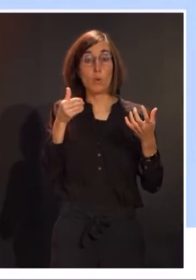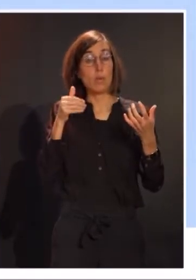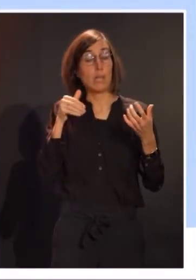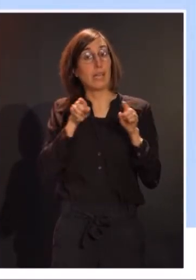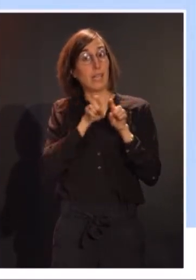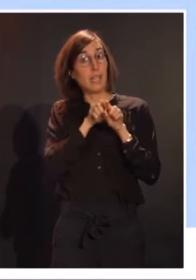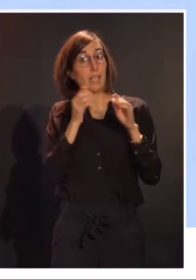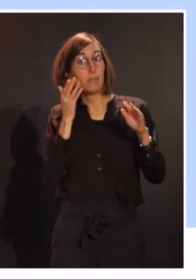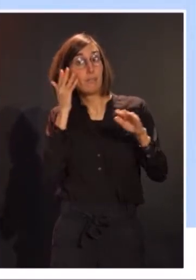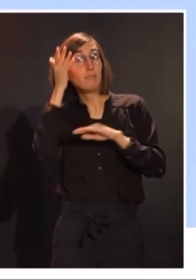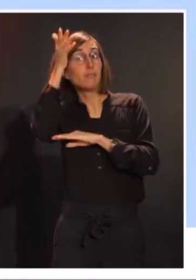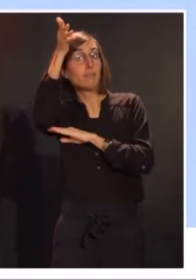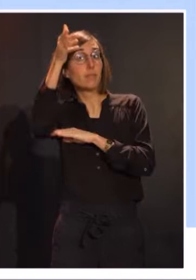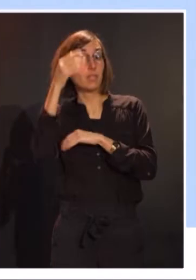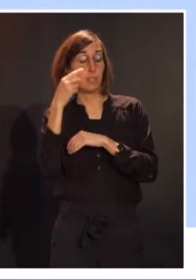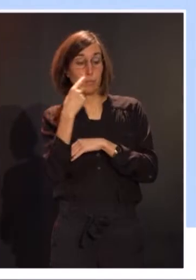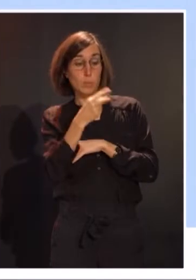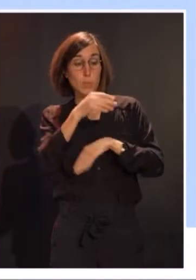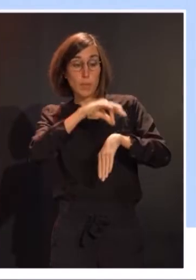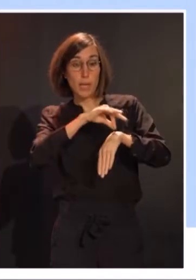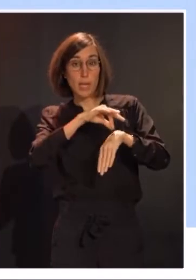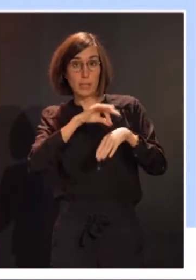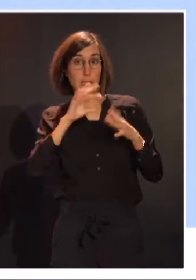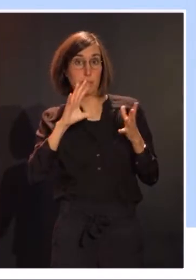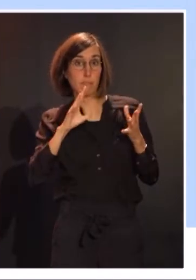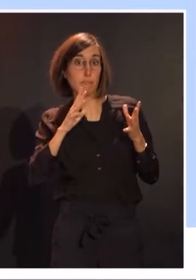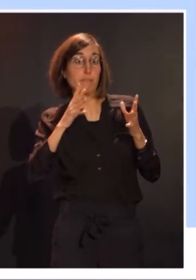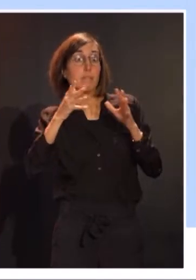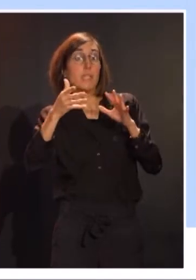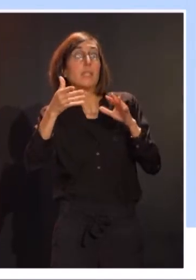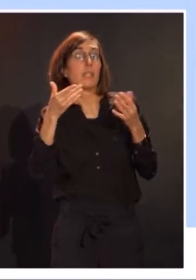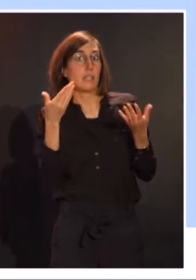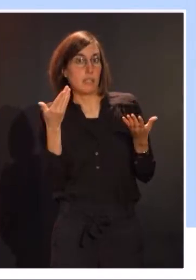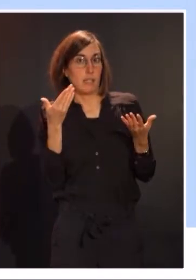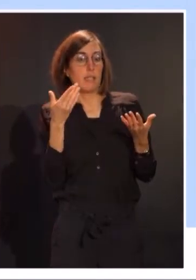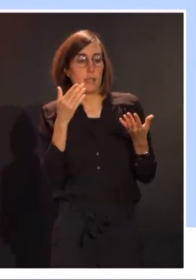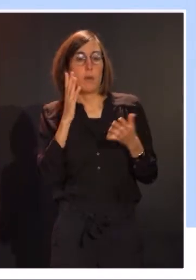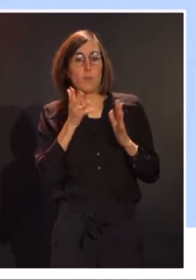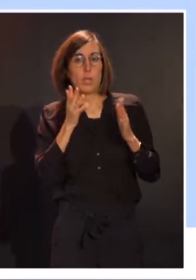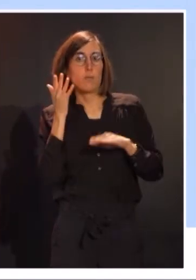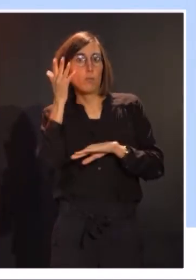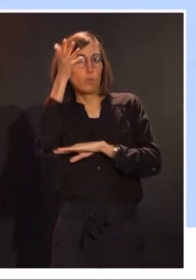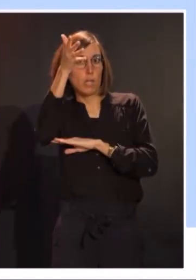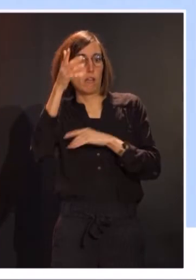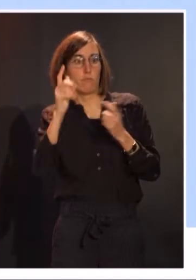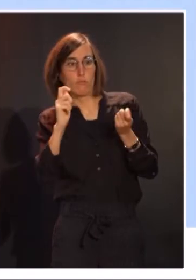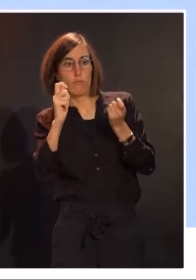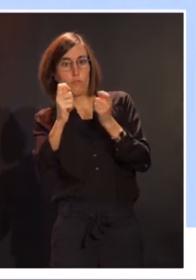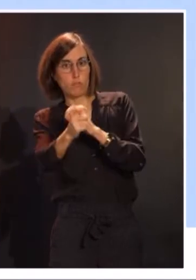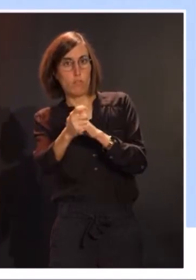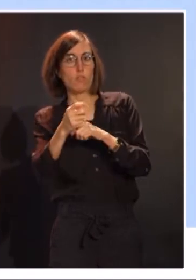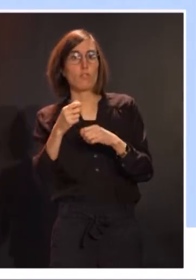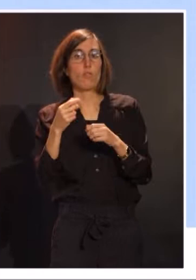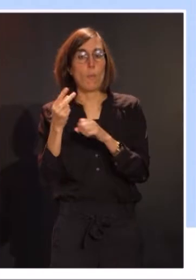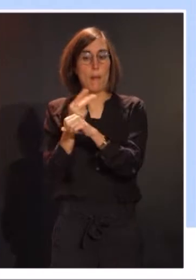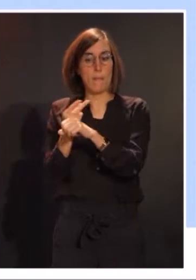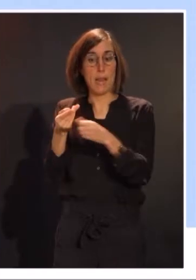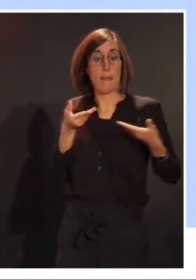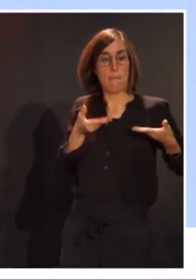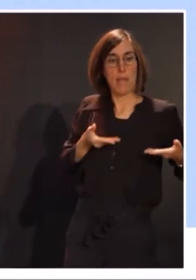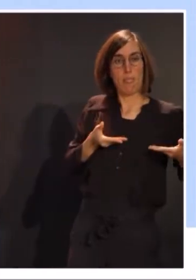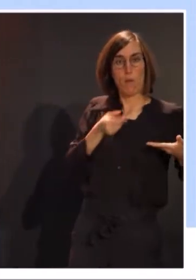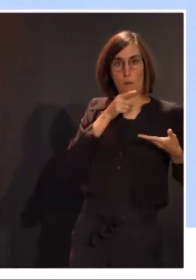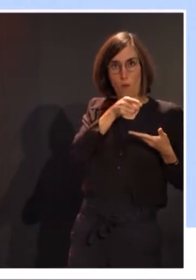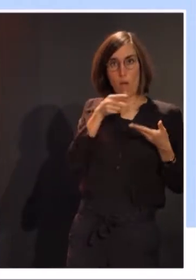lien avec sa pathologie. Et du coup, ça pourrait être un bénéfice pour lui d'avoir déjà une maîtrise de l'outil informatique pour avoir par la suite